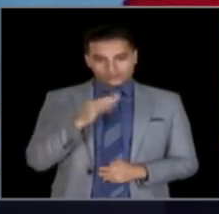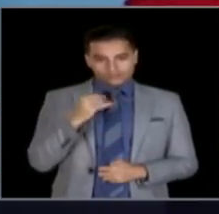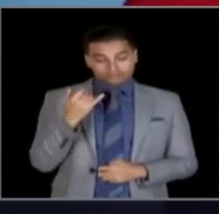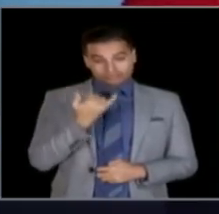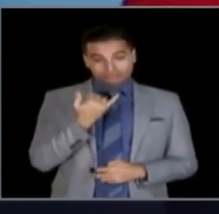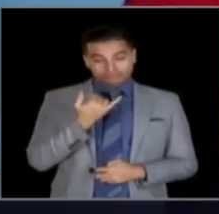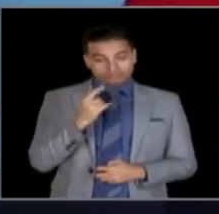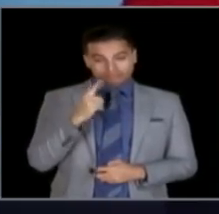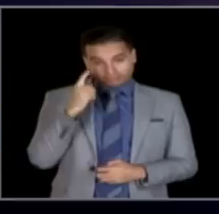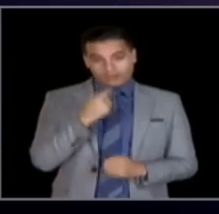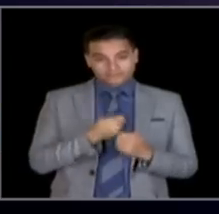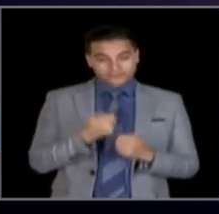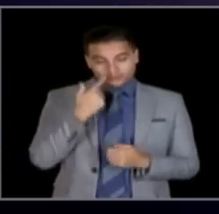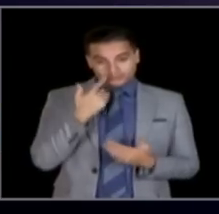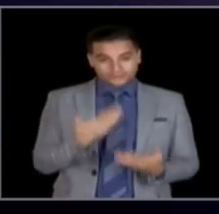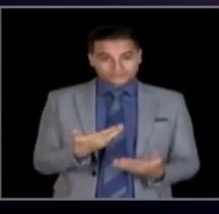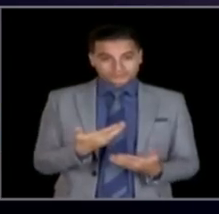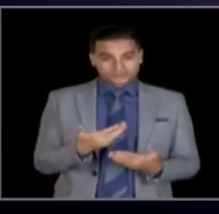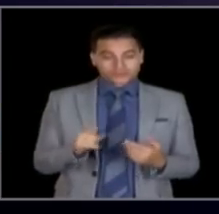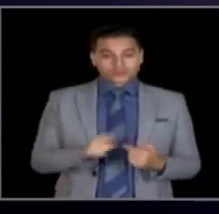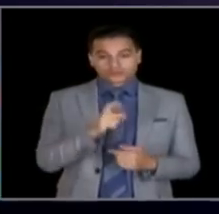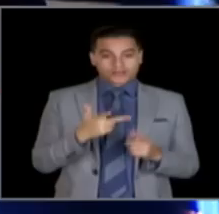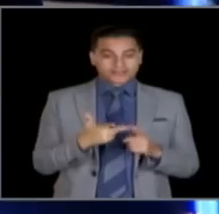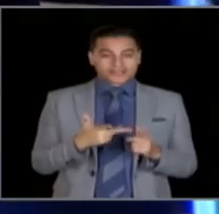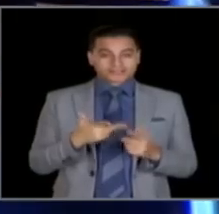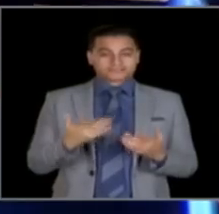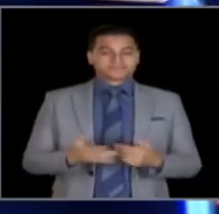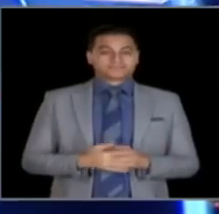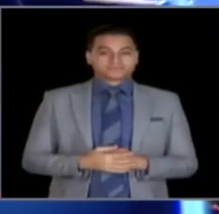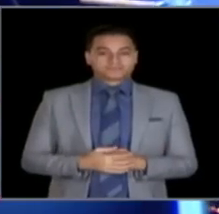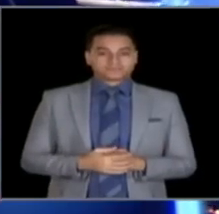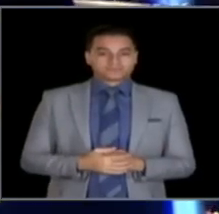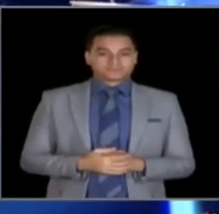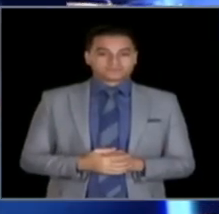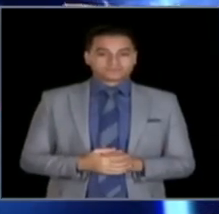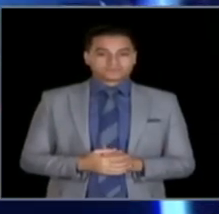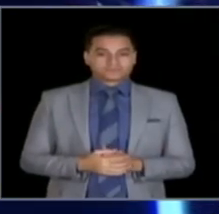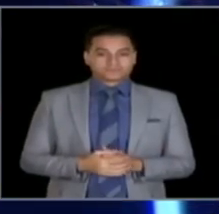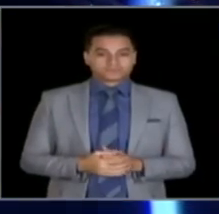والمهمة اتصعبت عليكم. السؤال الثالث